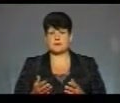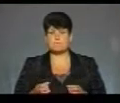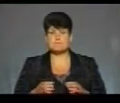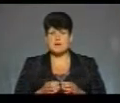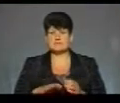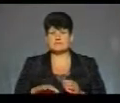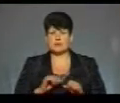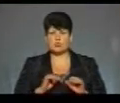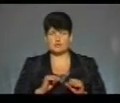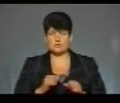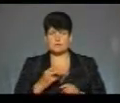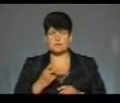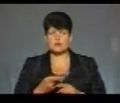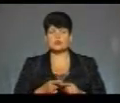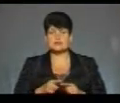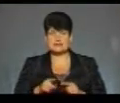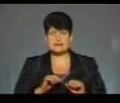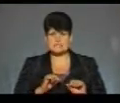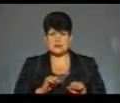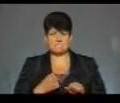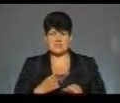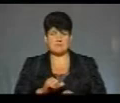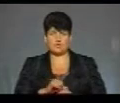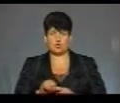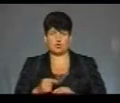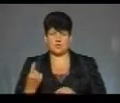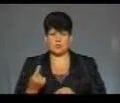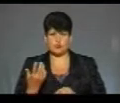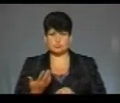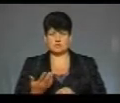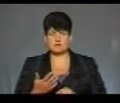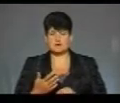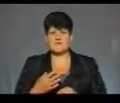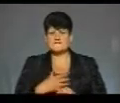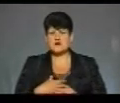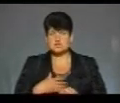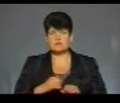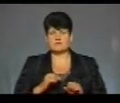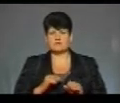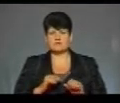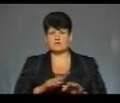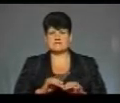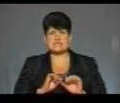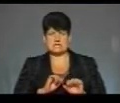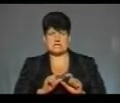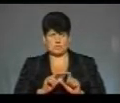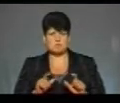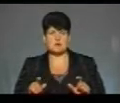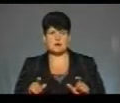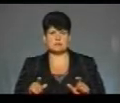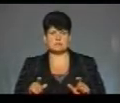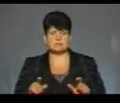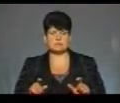передбачає те, що це захист, ну, в принципі, ми ж не прикордонна область, так? Тобто найважливіша функція – захист важливих об'єктів